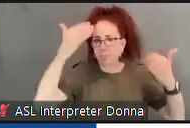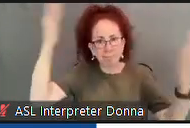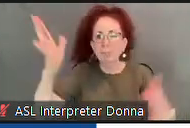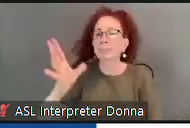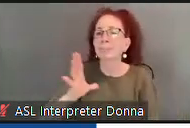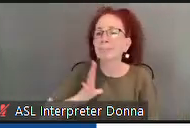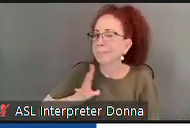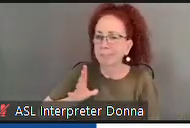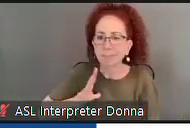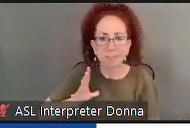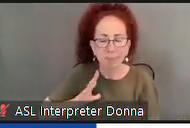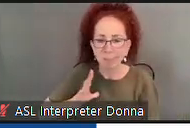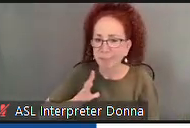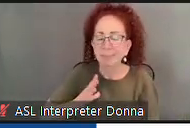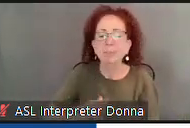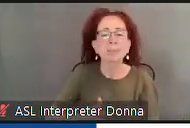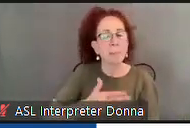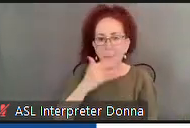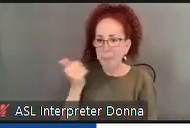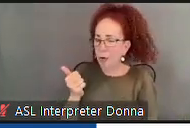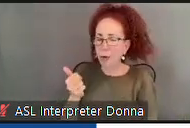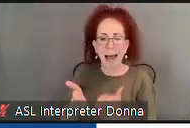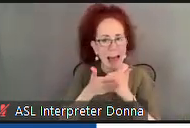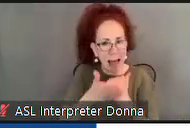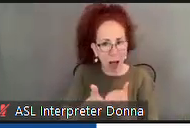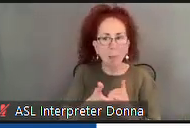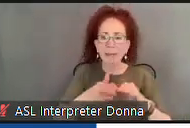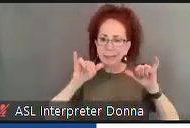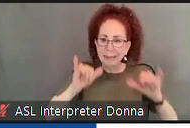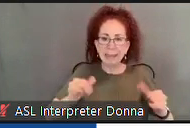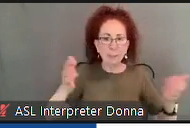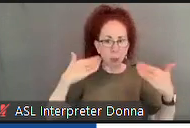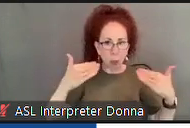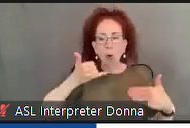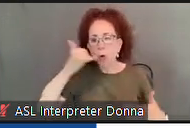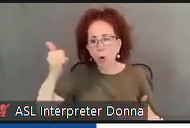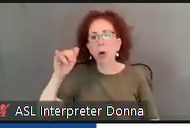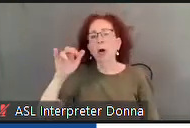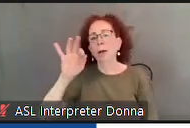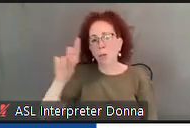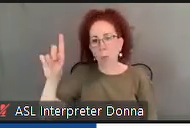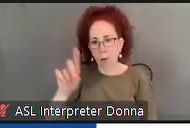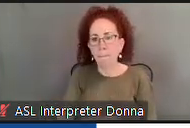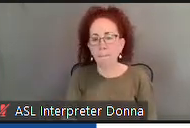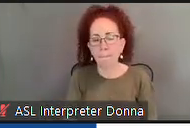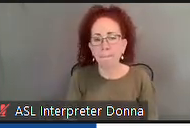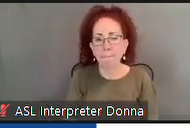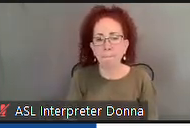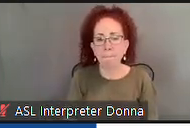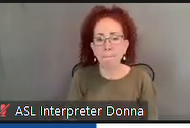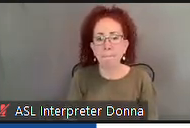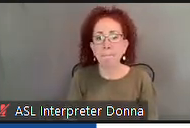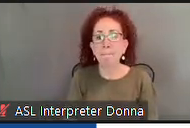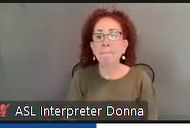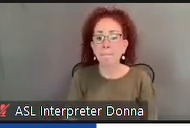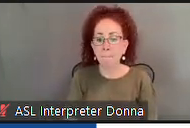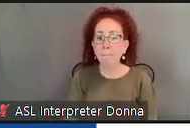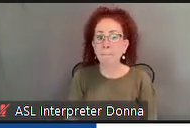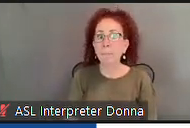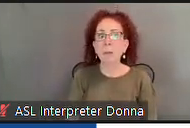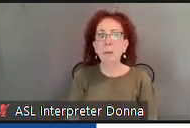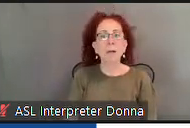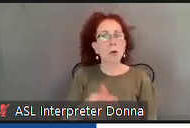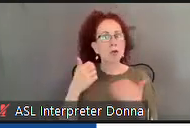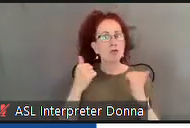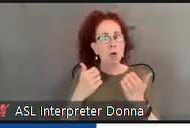所以是很重要的，你要了解这个人到底是有热痉挛还是有中暑，是哪